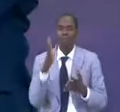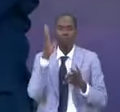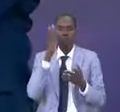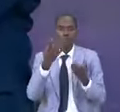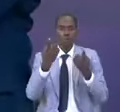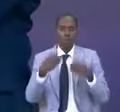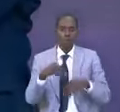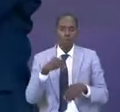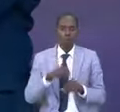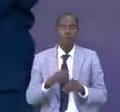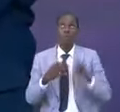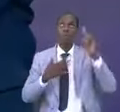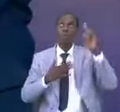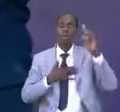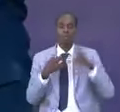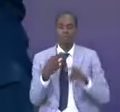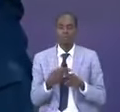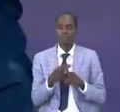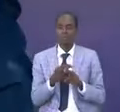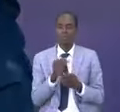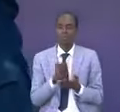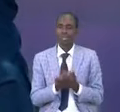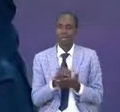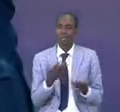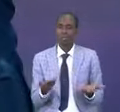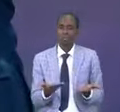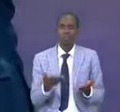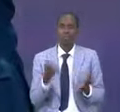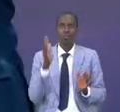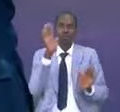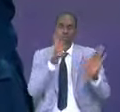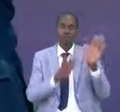les temps difficiles viendront en mon nom